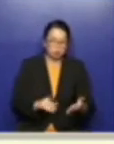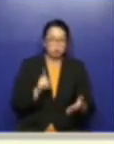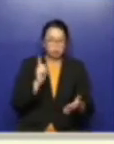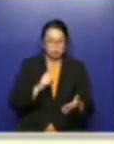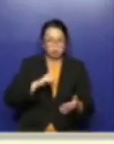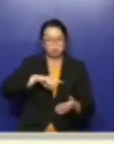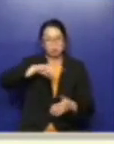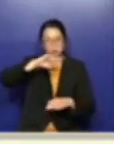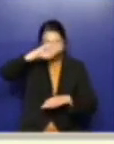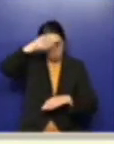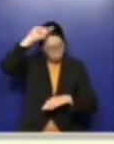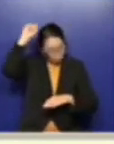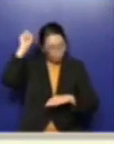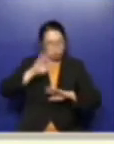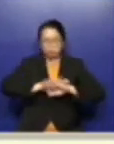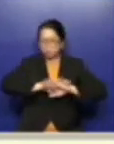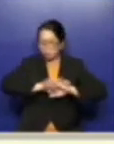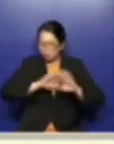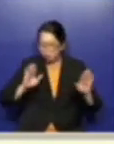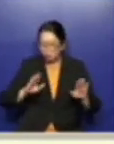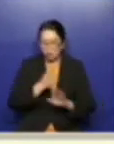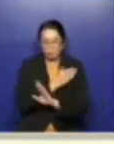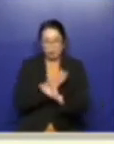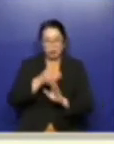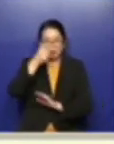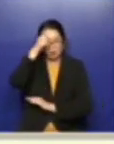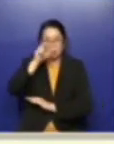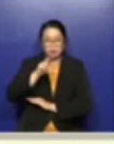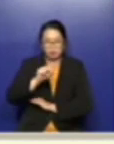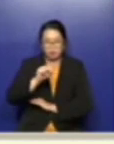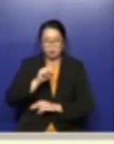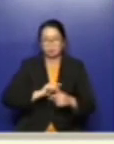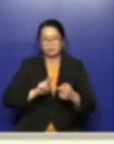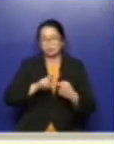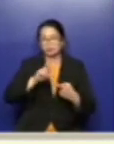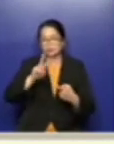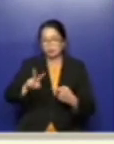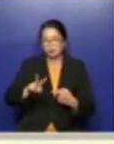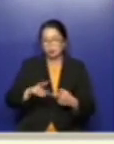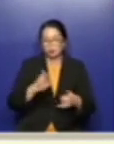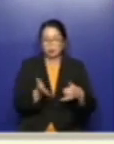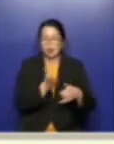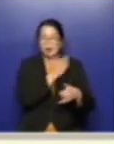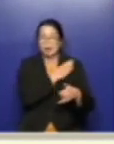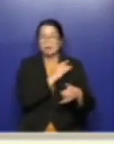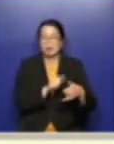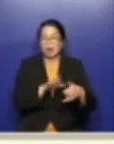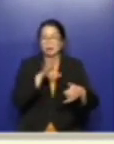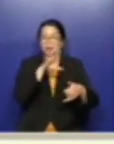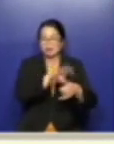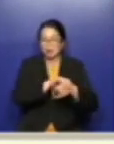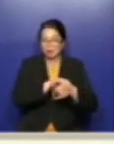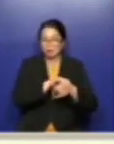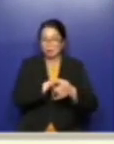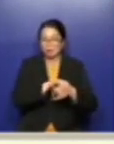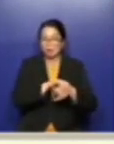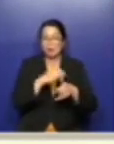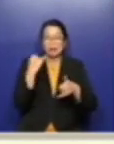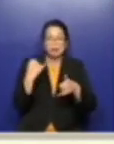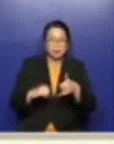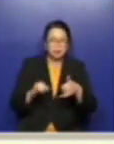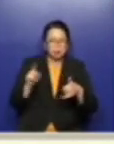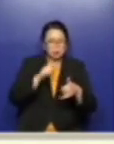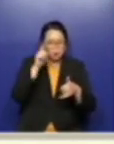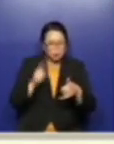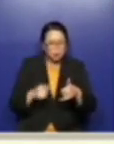ายใน3วันนับแต่วันคดีถึงที่สุด 2. พระภิกษุรูปใดถูกจับโดยต้องหาว่ากระท